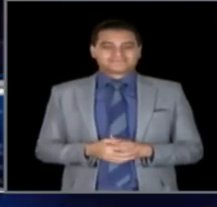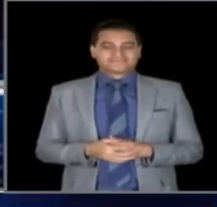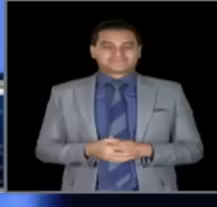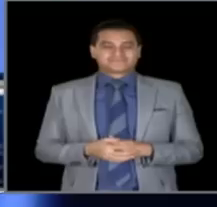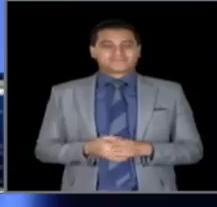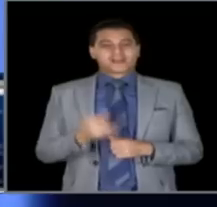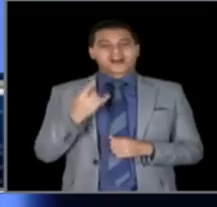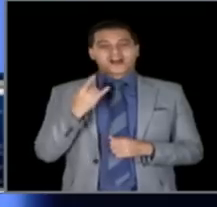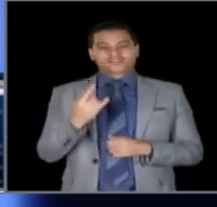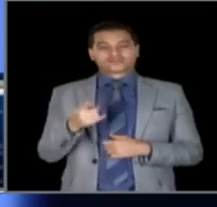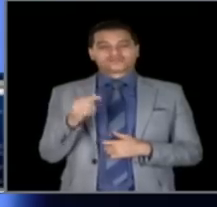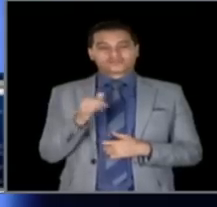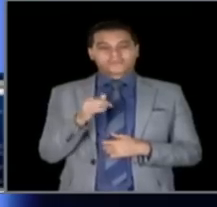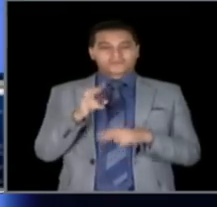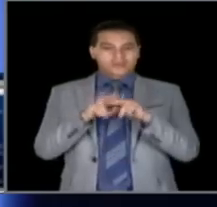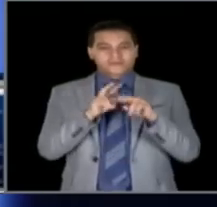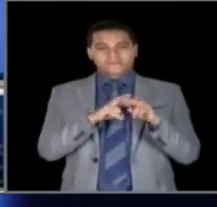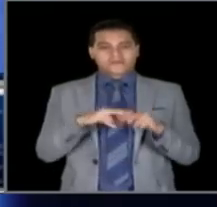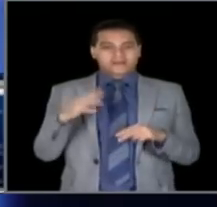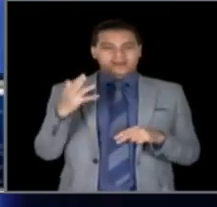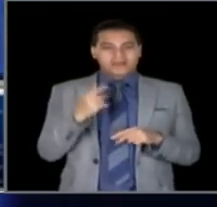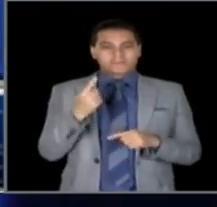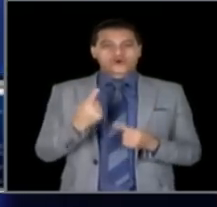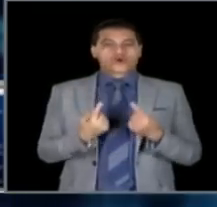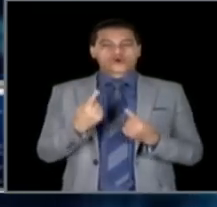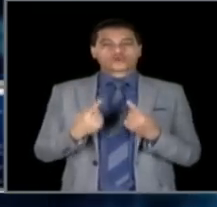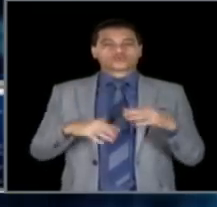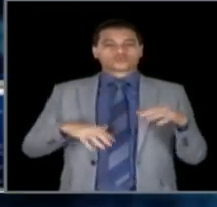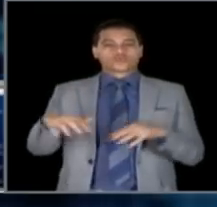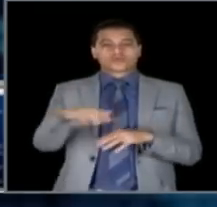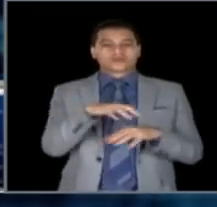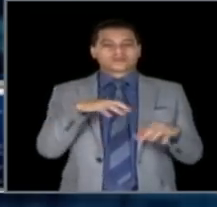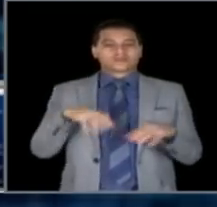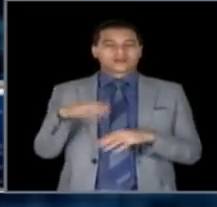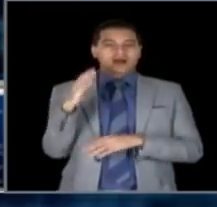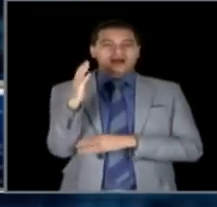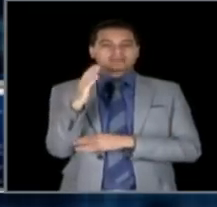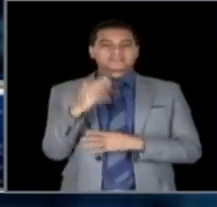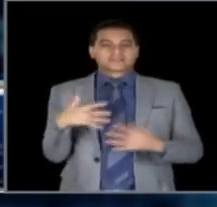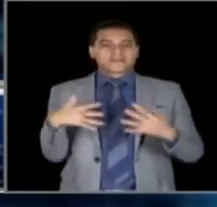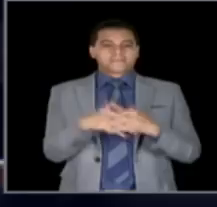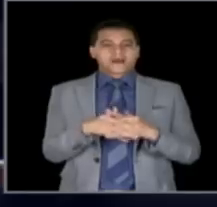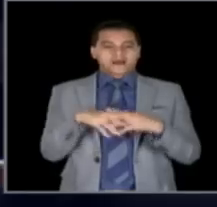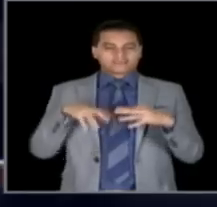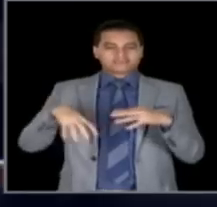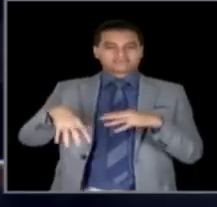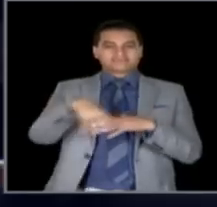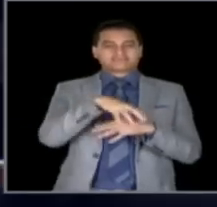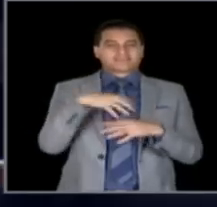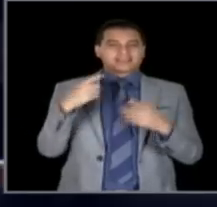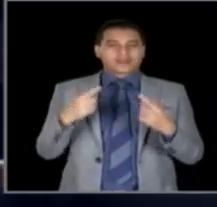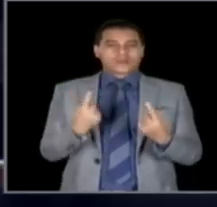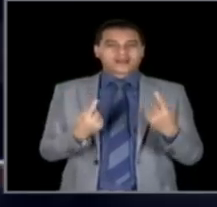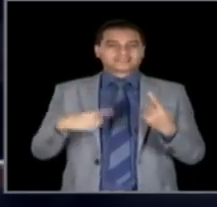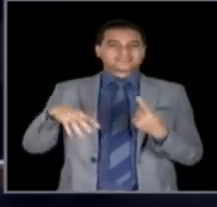طبعاً العشرة دول بيمثلوا الجزر الرئيسية اللي بتكون الدولة. النتيجة في نهاية